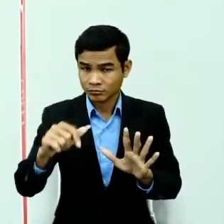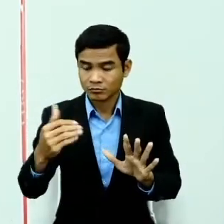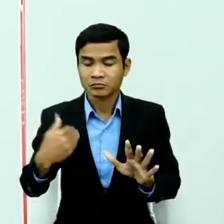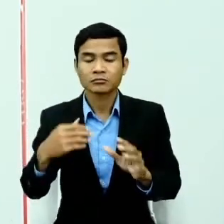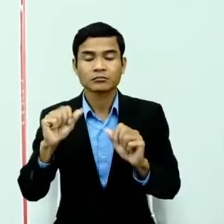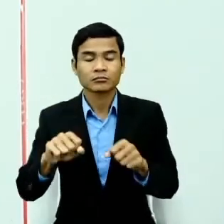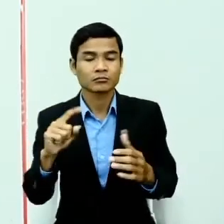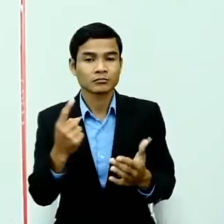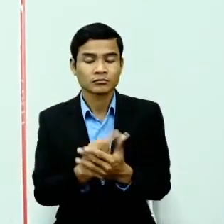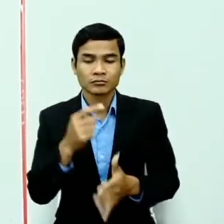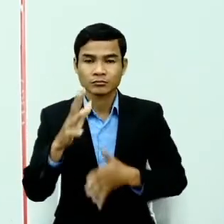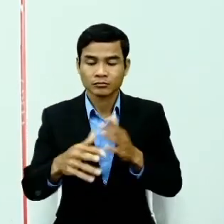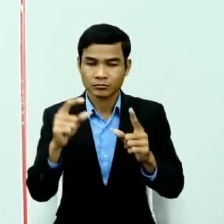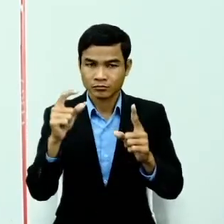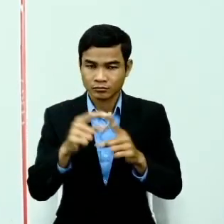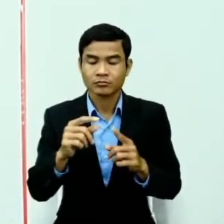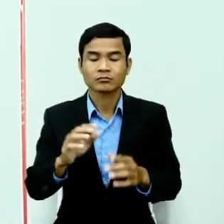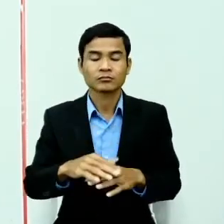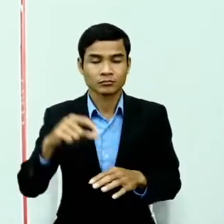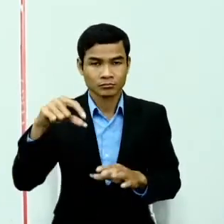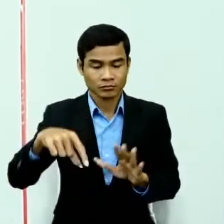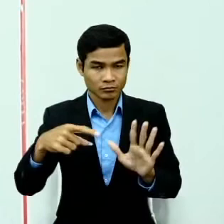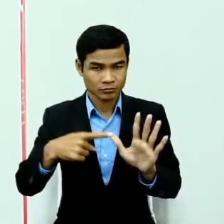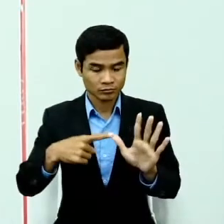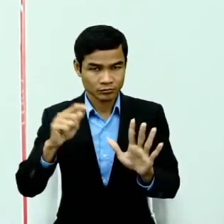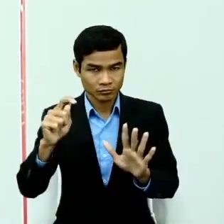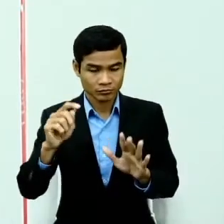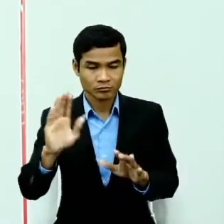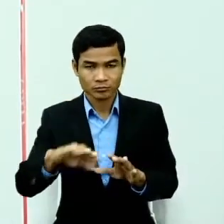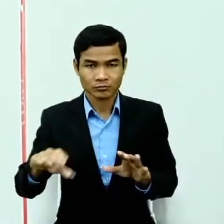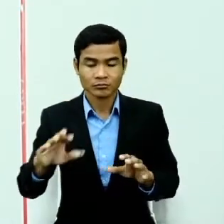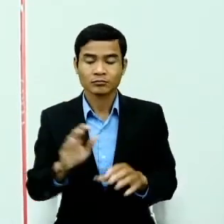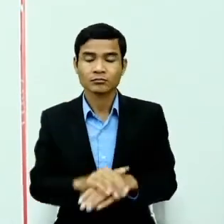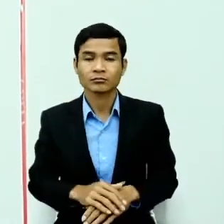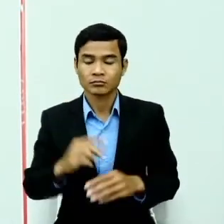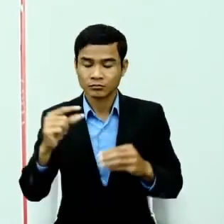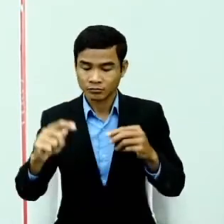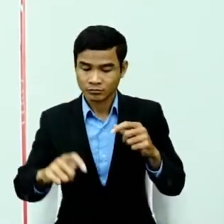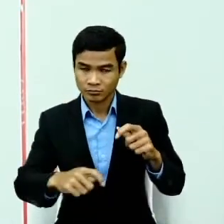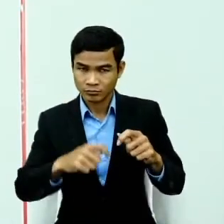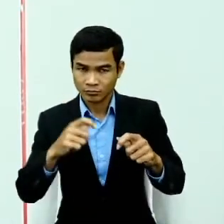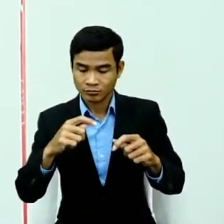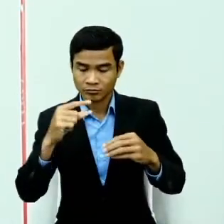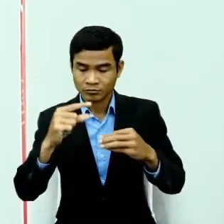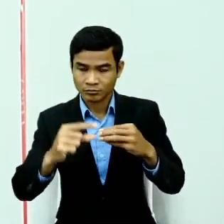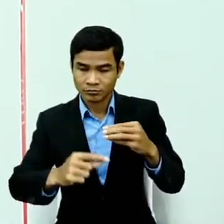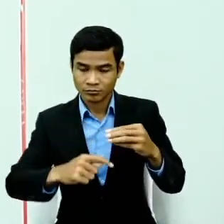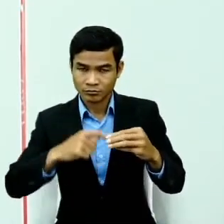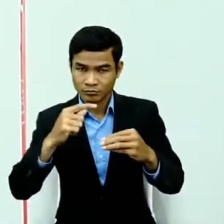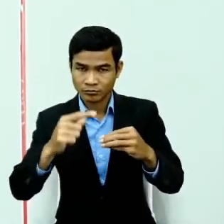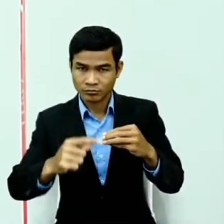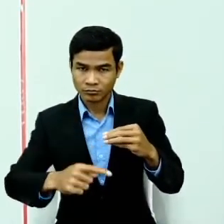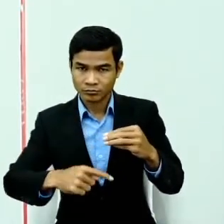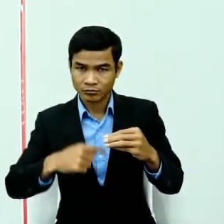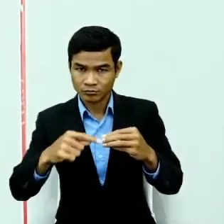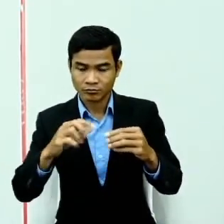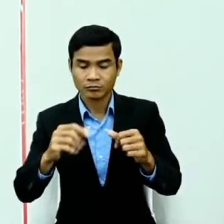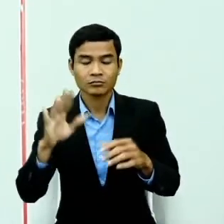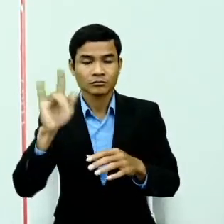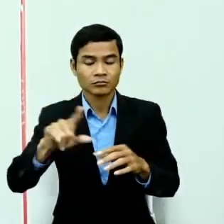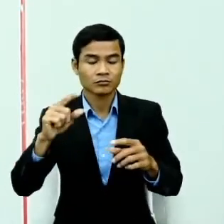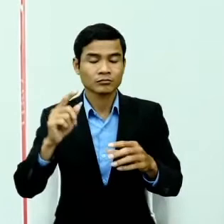bia ca thằng ở khnía cả ấy lấy con trim khuôn Chà, bằng cách là ba chi môi nè cừu đòi pra